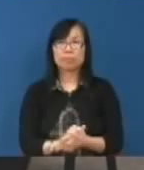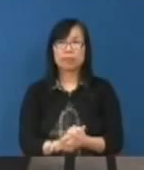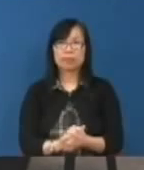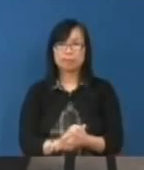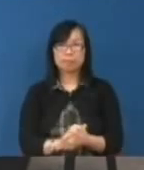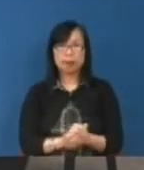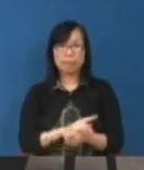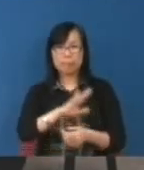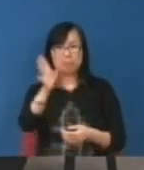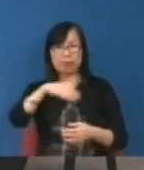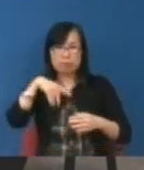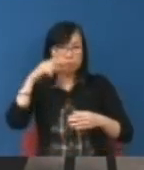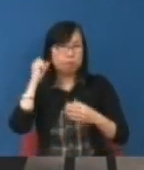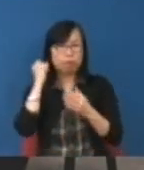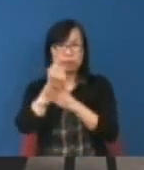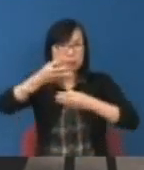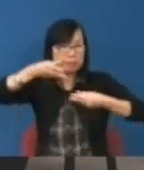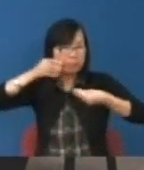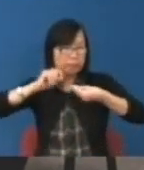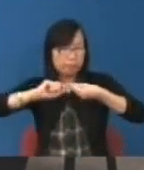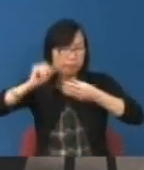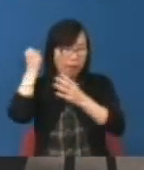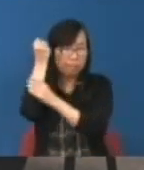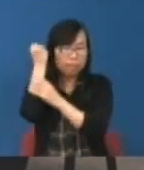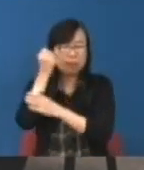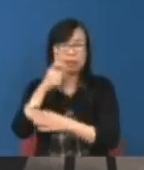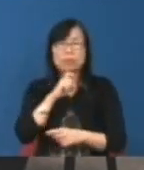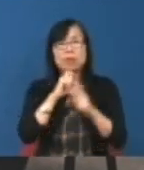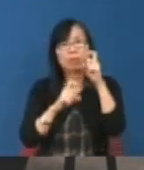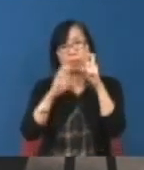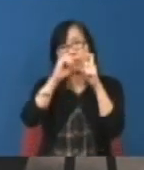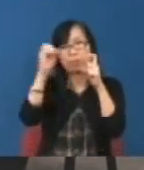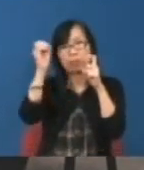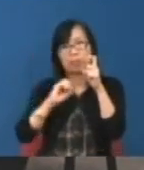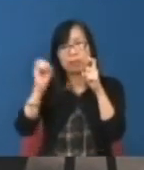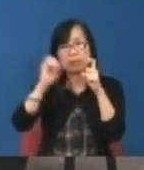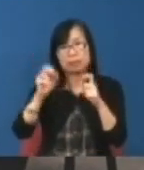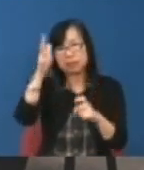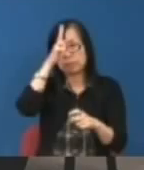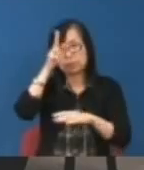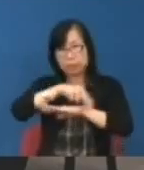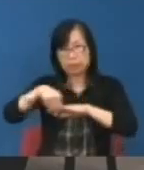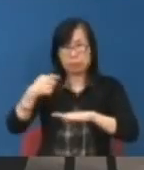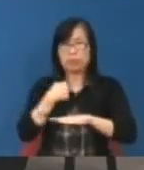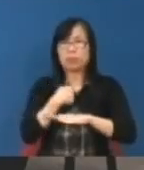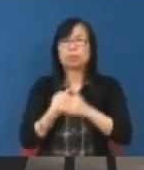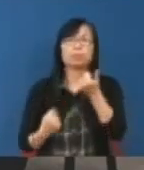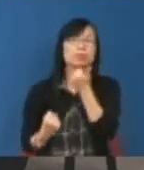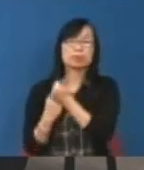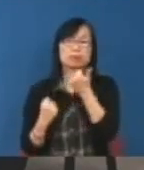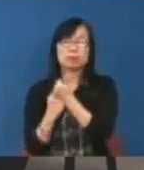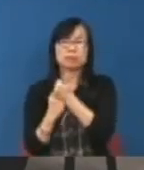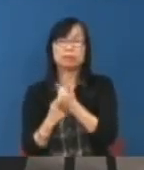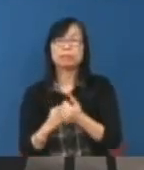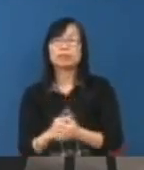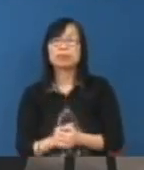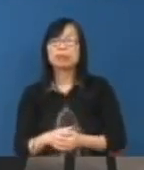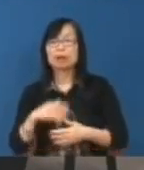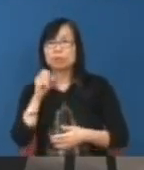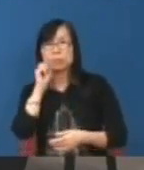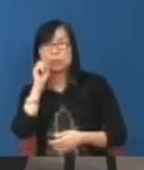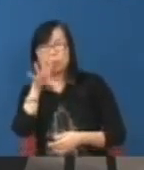逢事必反嘅，我哋唔係反中亂港，有九十幾個 percent 嘅政府嘅政策咧，我都支持嘅嗱，所以